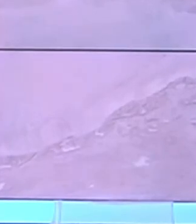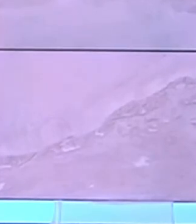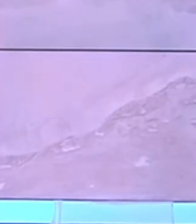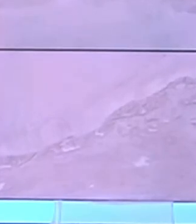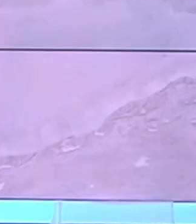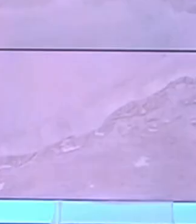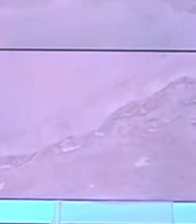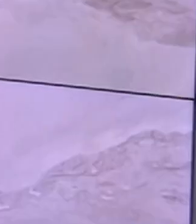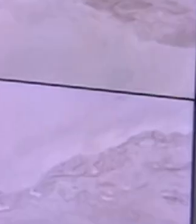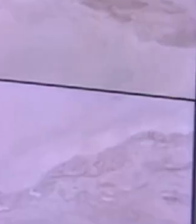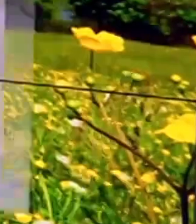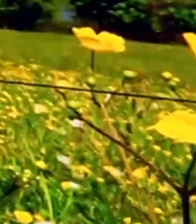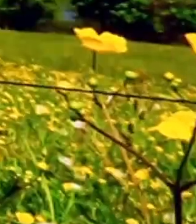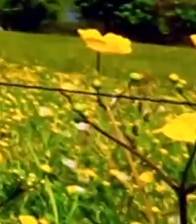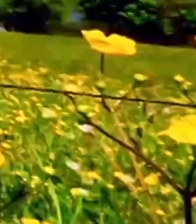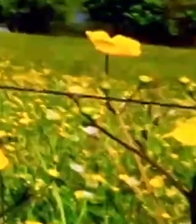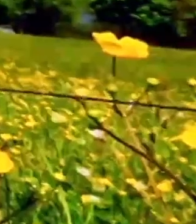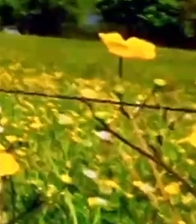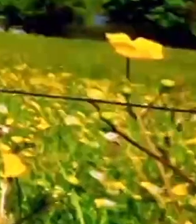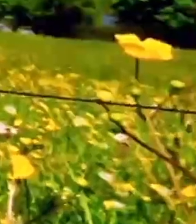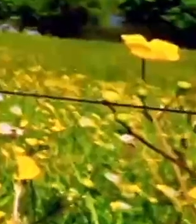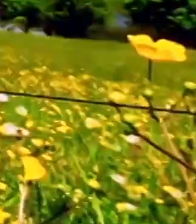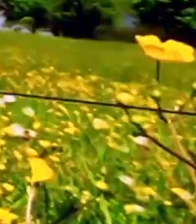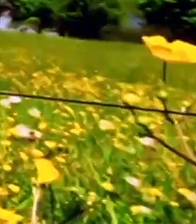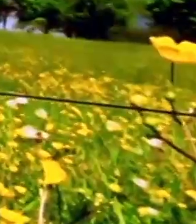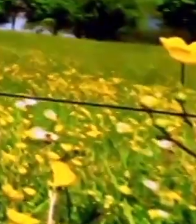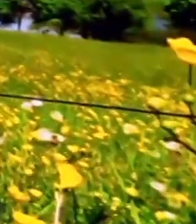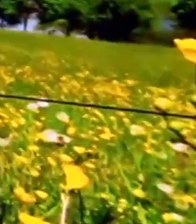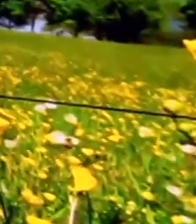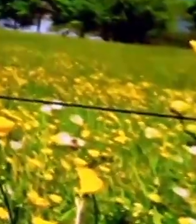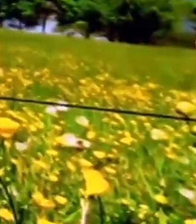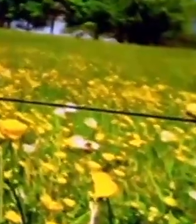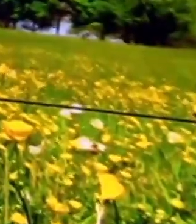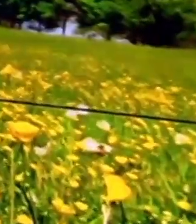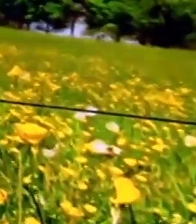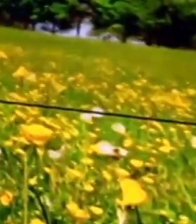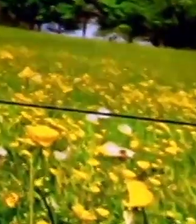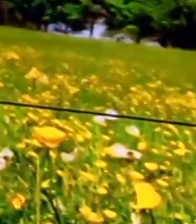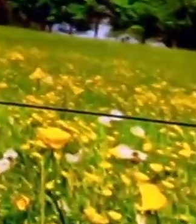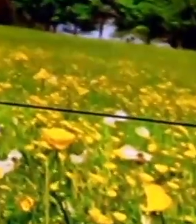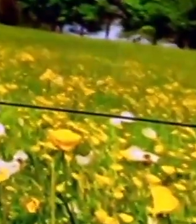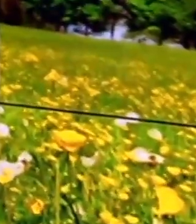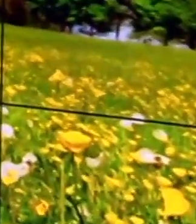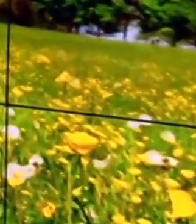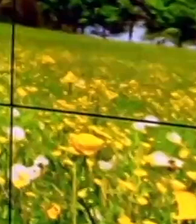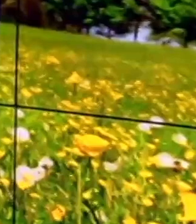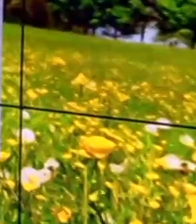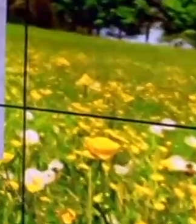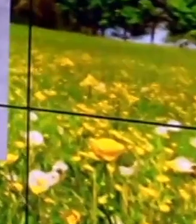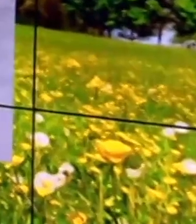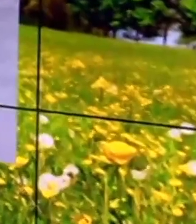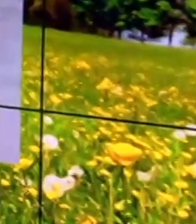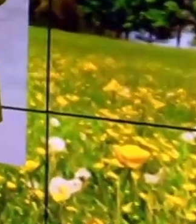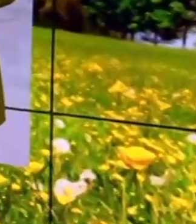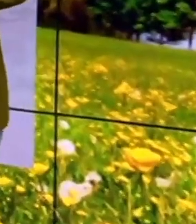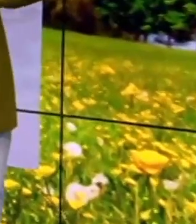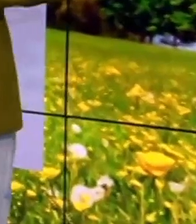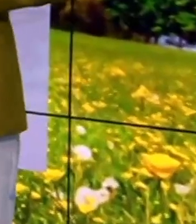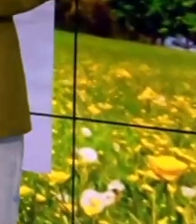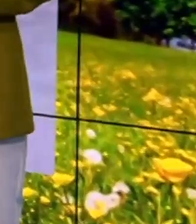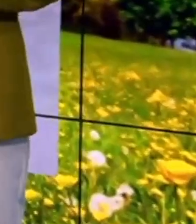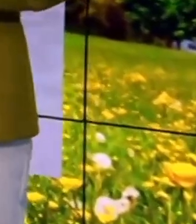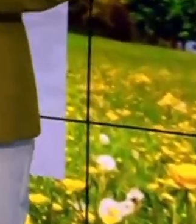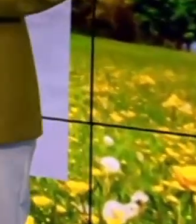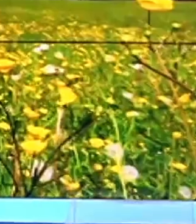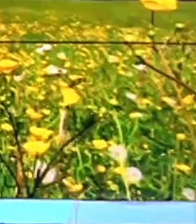нөлден жоғары болады. Мегапостерде күн ашық, Шымкент пен Алматыда сынап бағанасы түнде 18, күндіз 31-33 градусқа